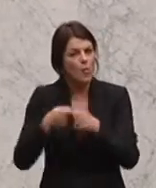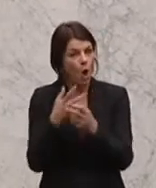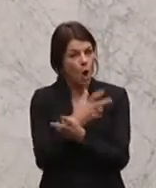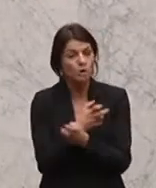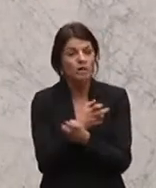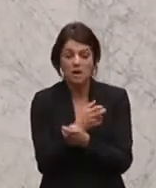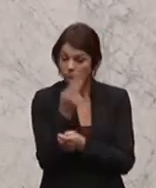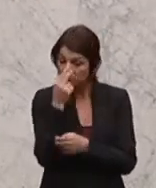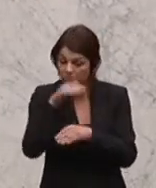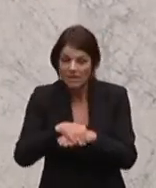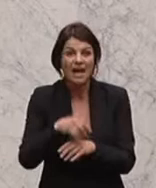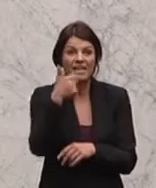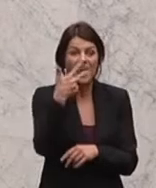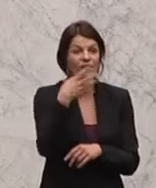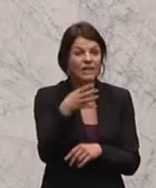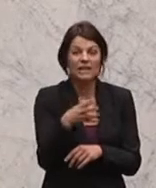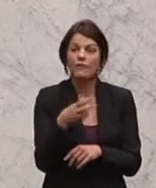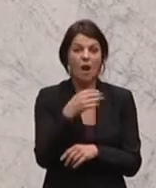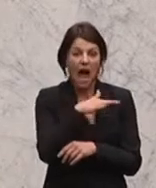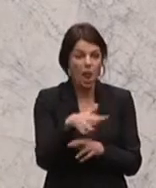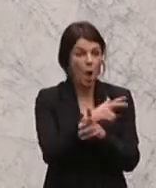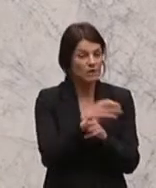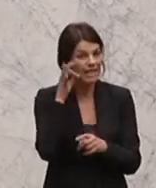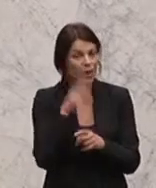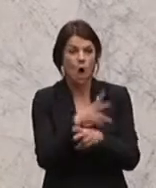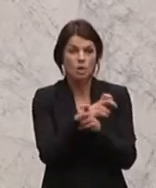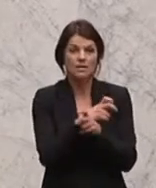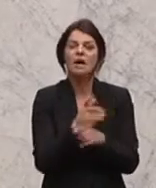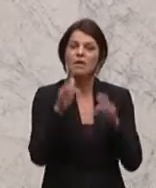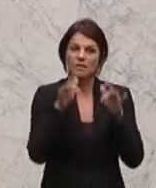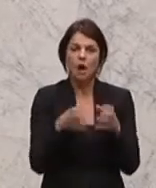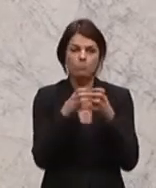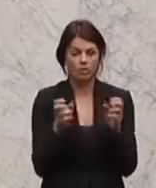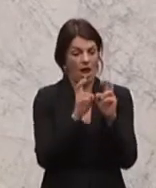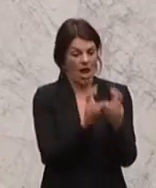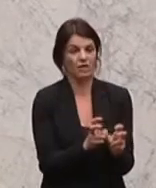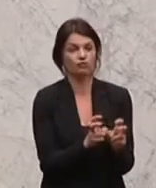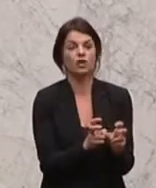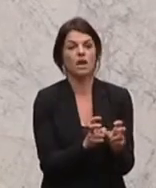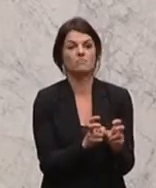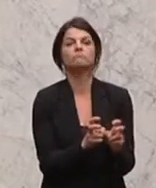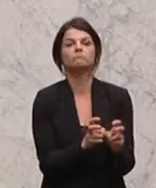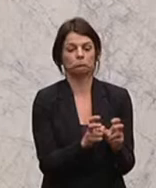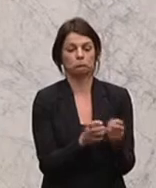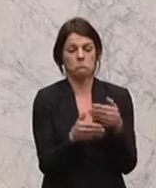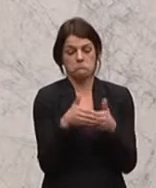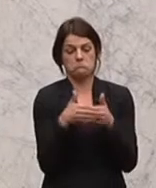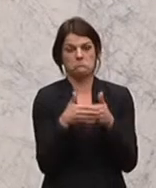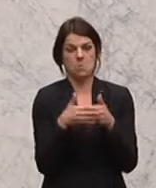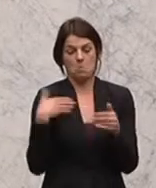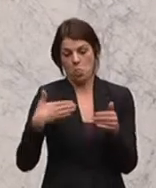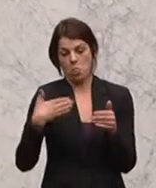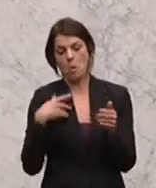haben 3/4 aller Österreicherinnen und Österreicher eine Bushaltestelle, sprichwörtlich direkt vor der